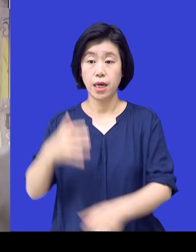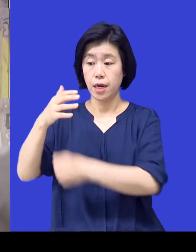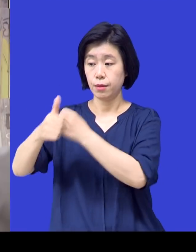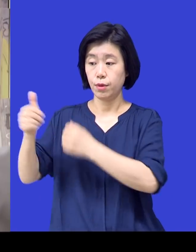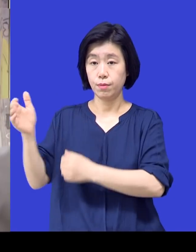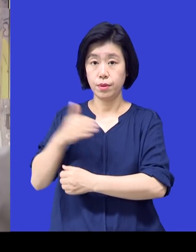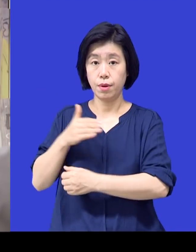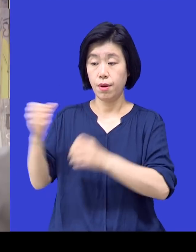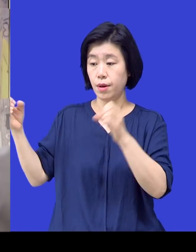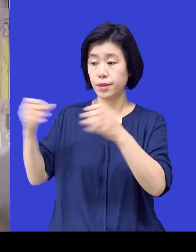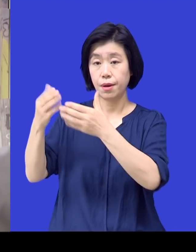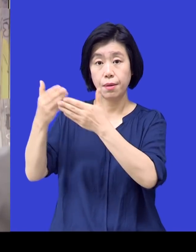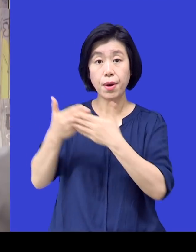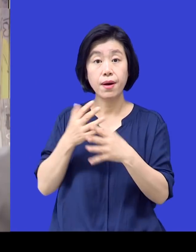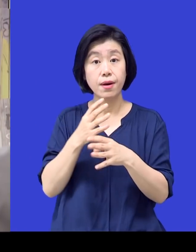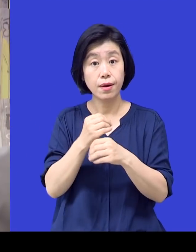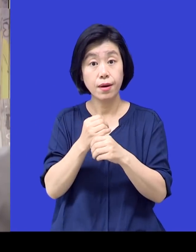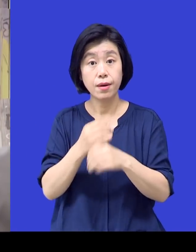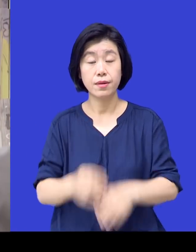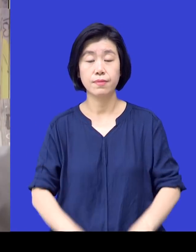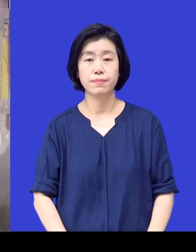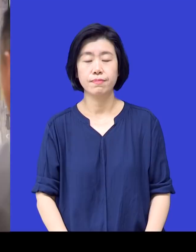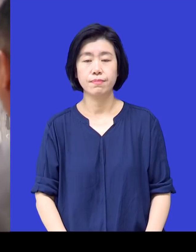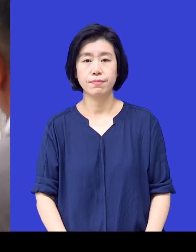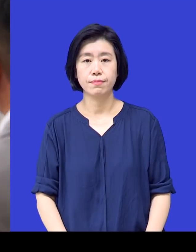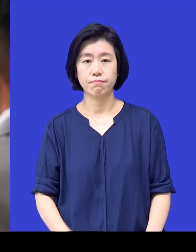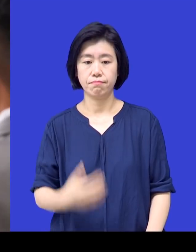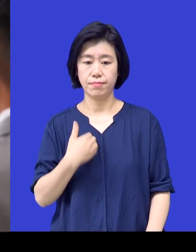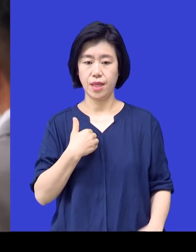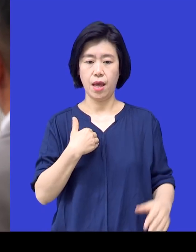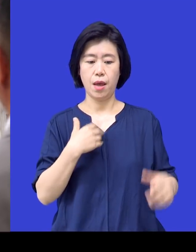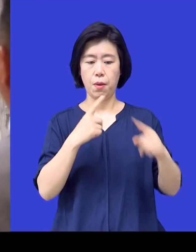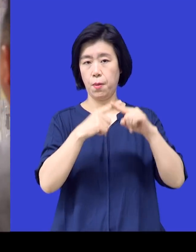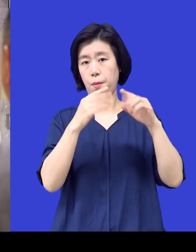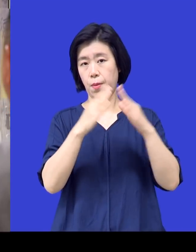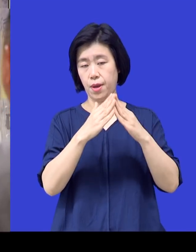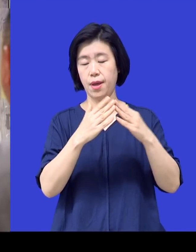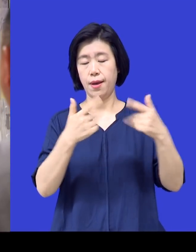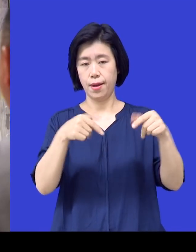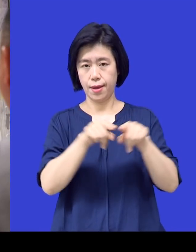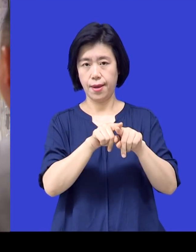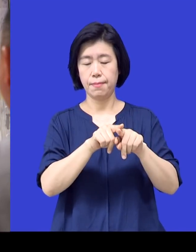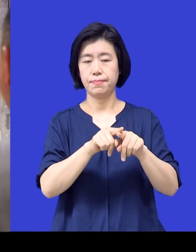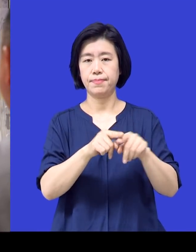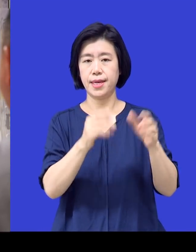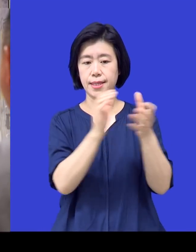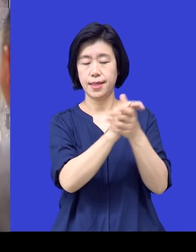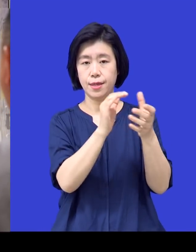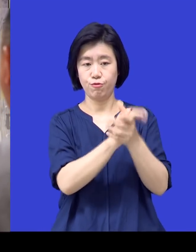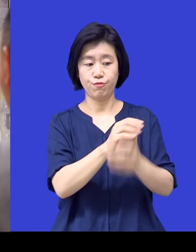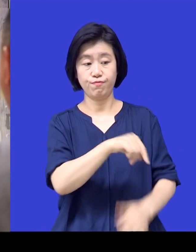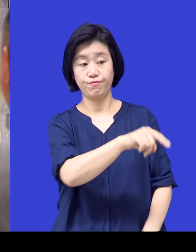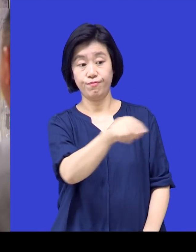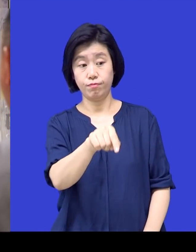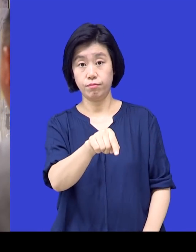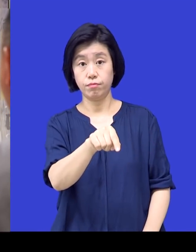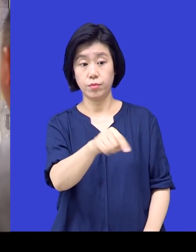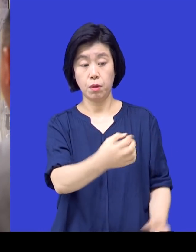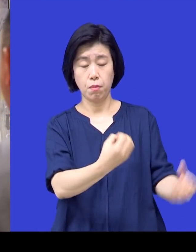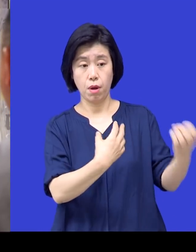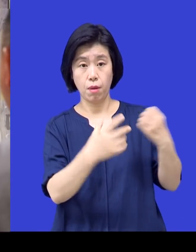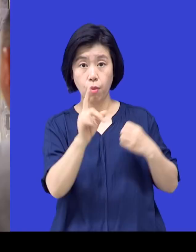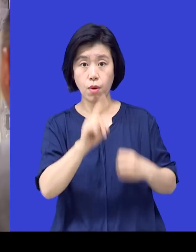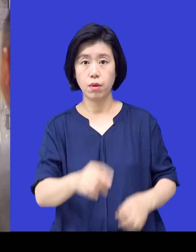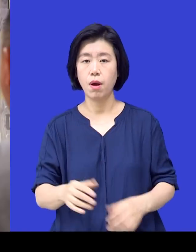주변에 이제 그 고등학생 친구들, 교회에 네. 다 같이 다닐 때 친구들이나 대학생 때에 주변에서 친구들이 예수님의